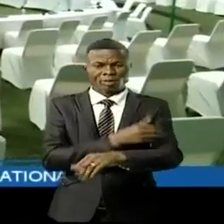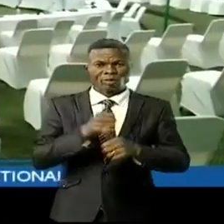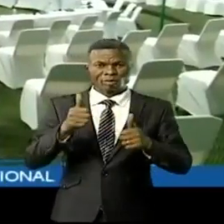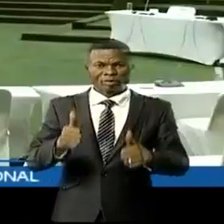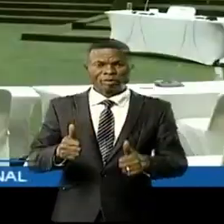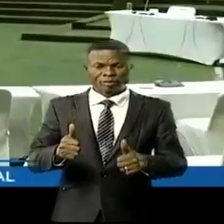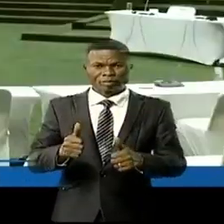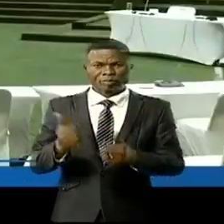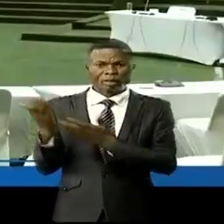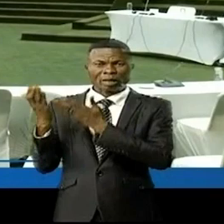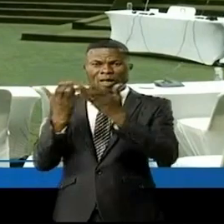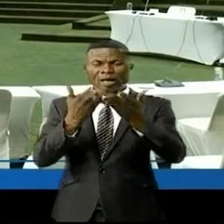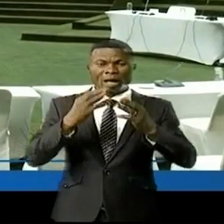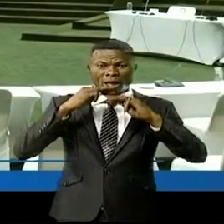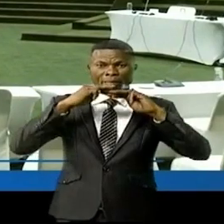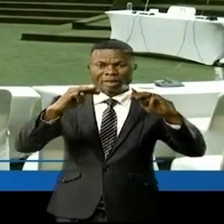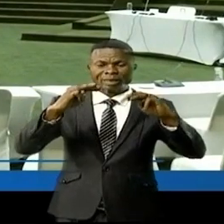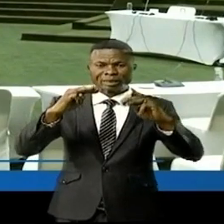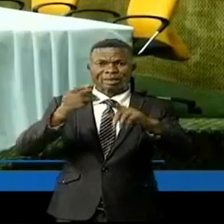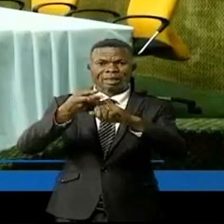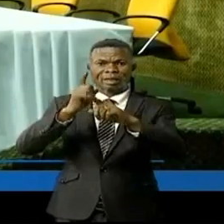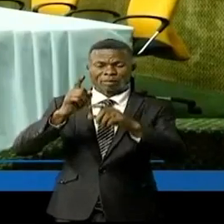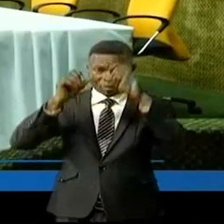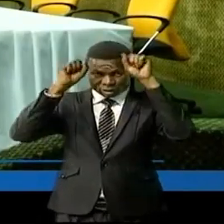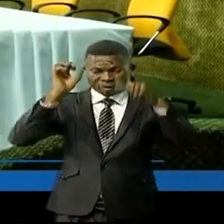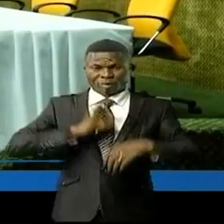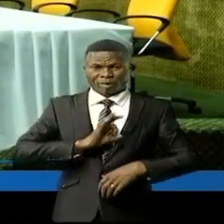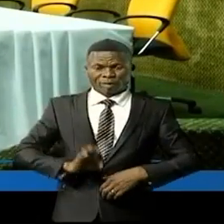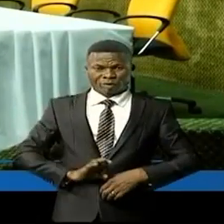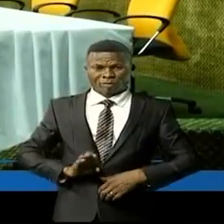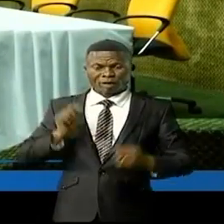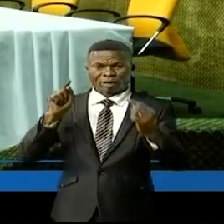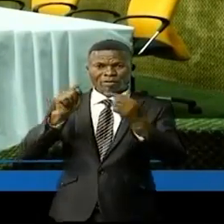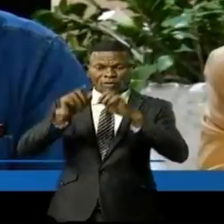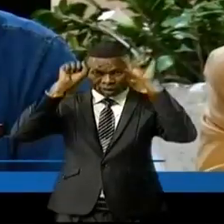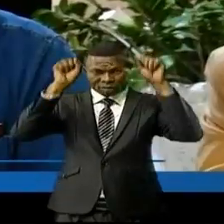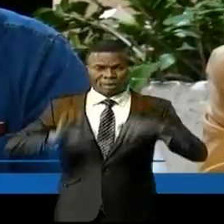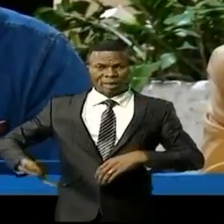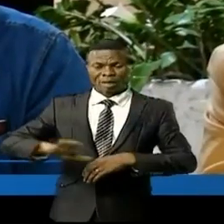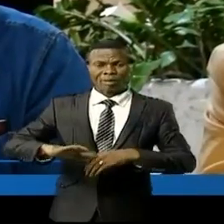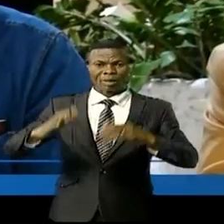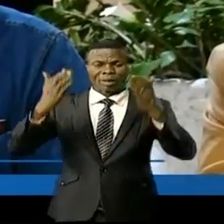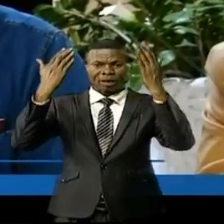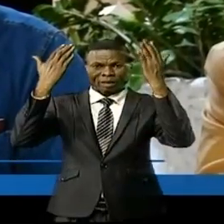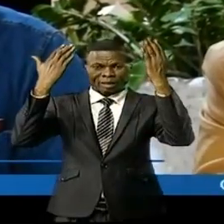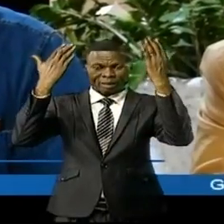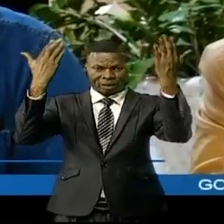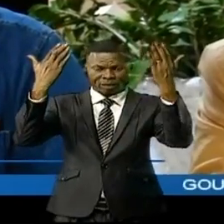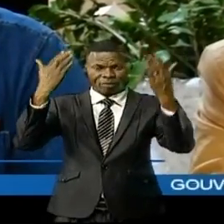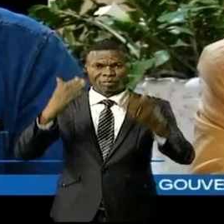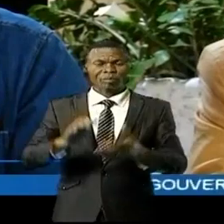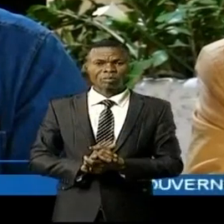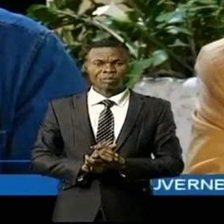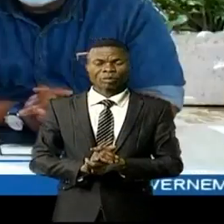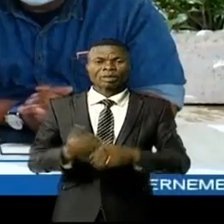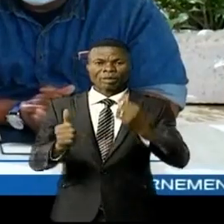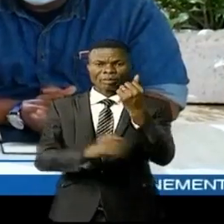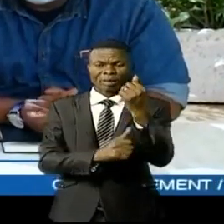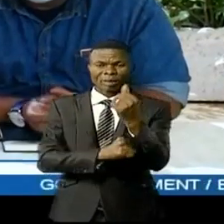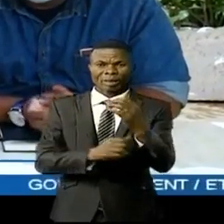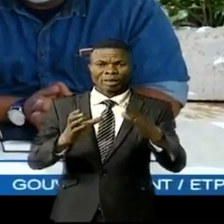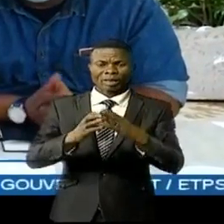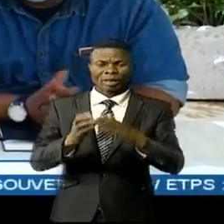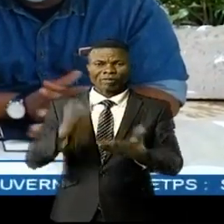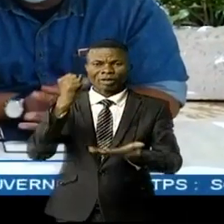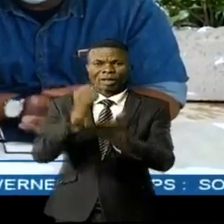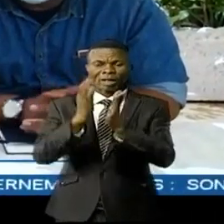d'un message du chef de l'État congolais auprès de son homologue zambien, le mandataire spécial Serge Tshibangu, accompagné de Madame